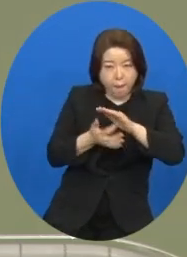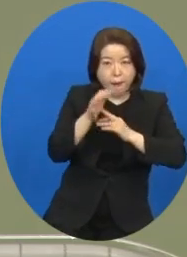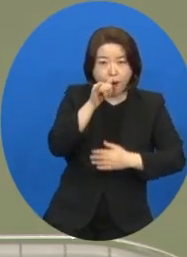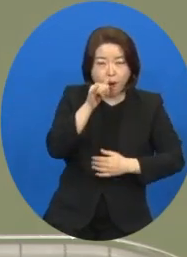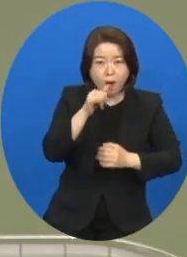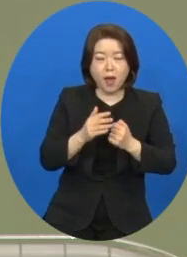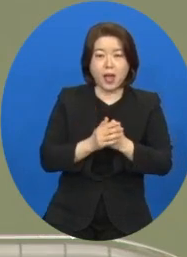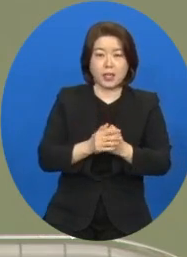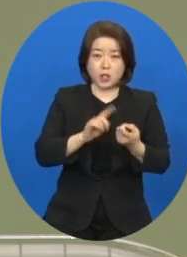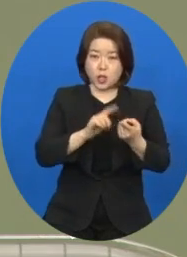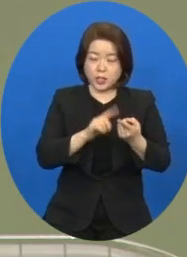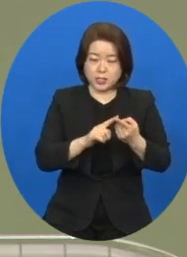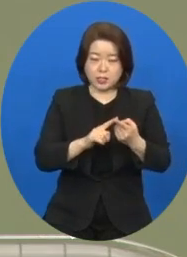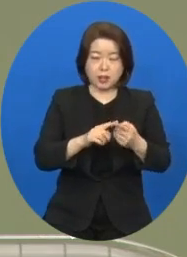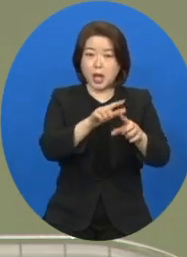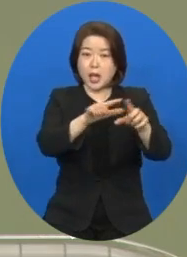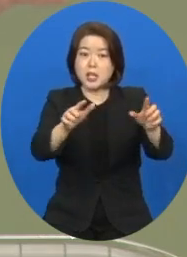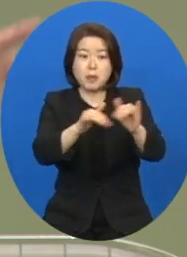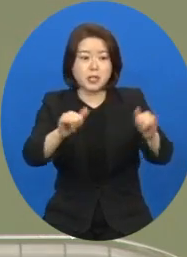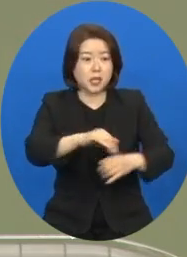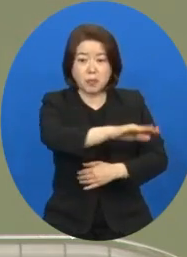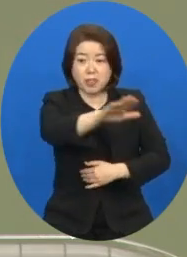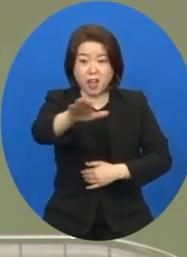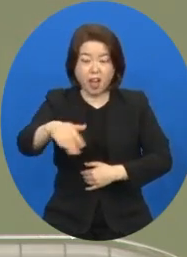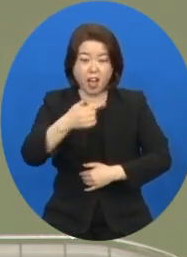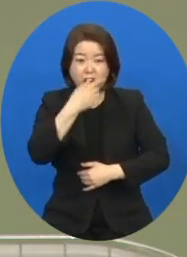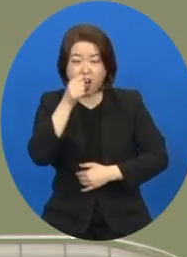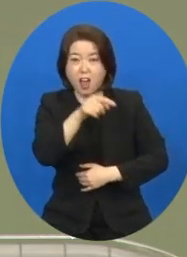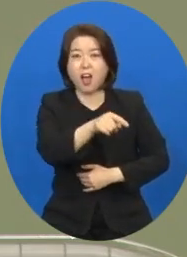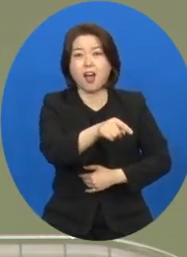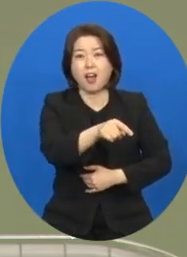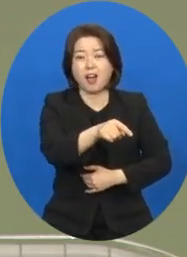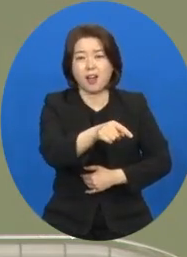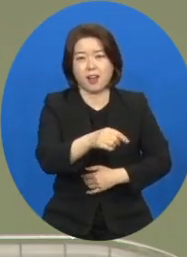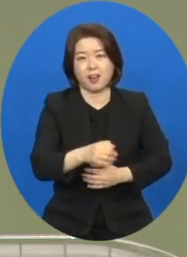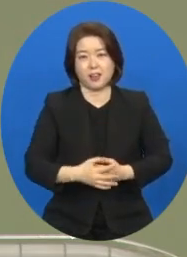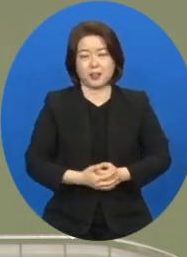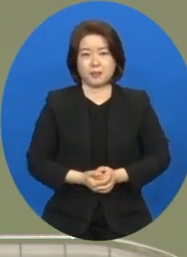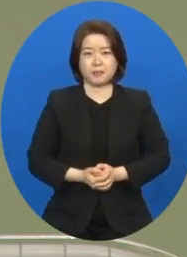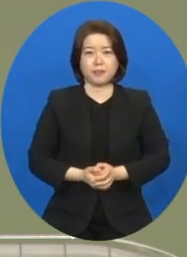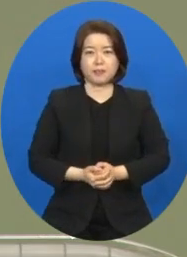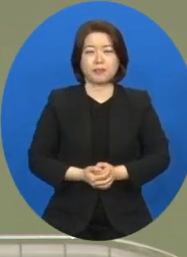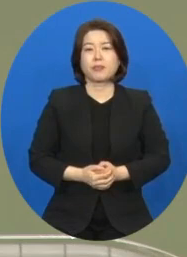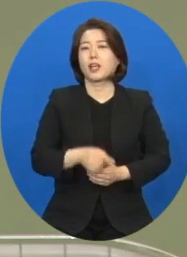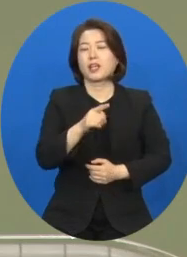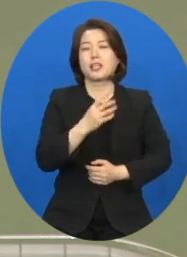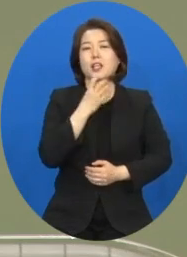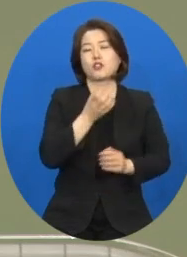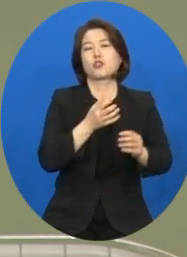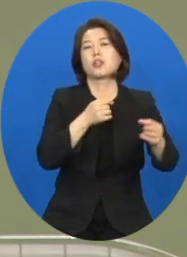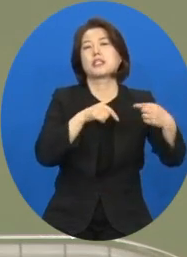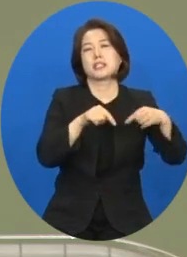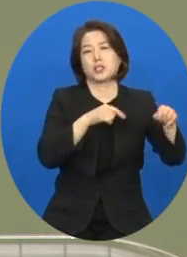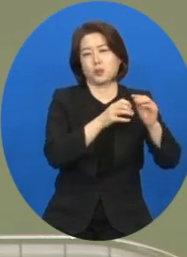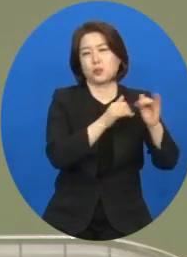사실을 다른 사람들, 일반 사람들도 다 알고 있었어요. 이게 유대교